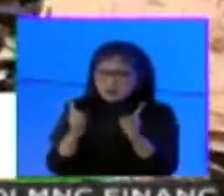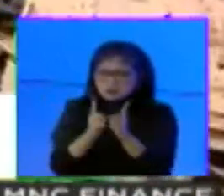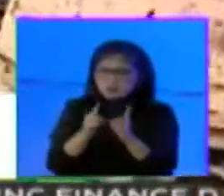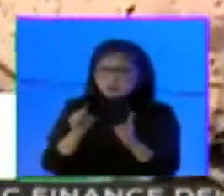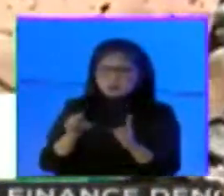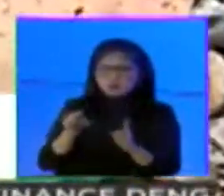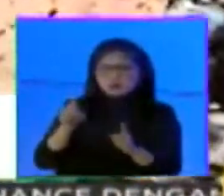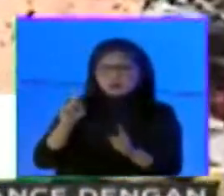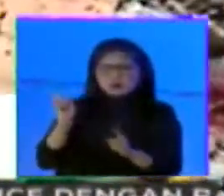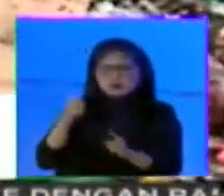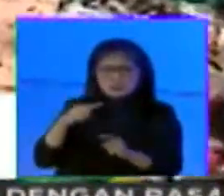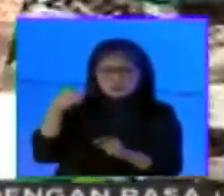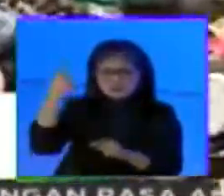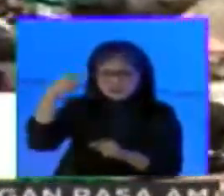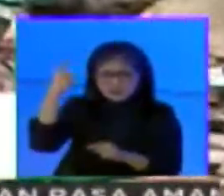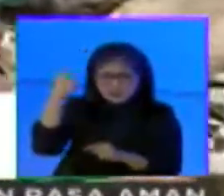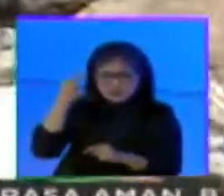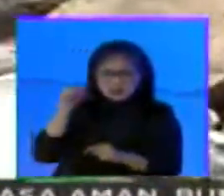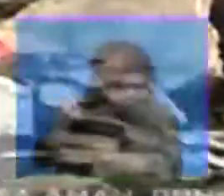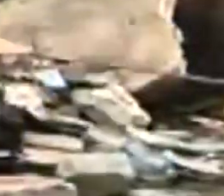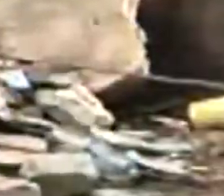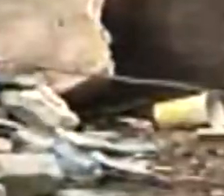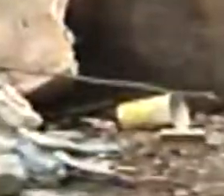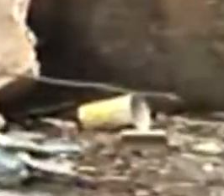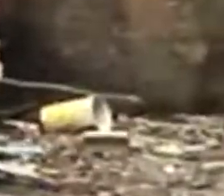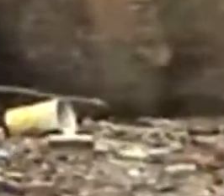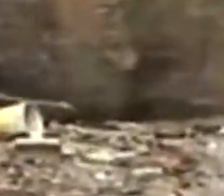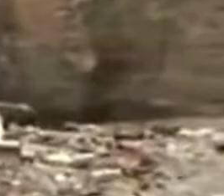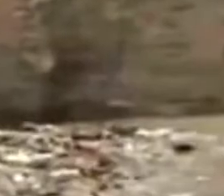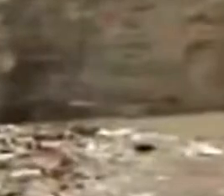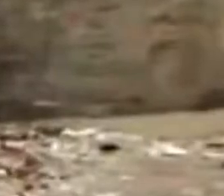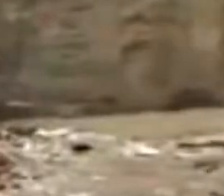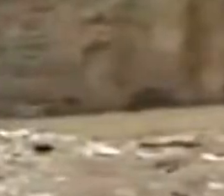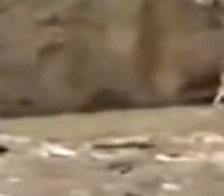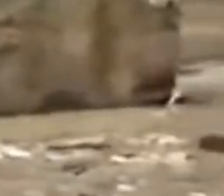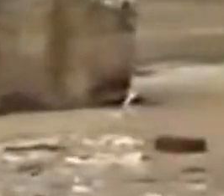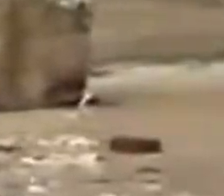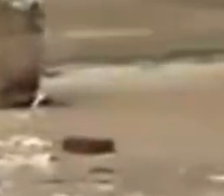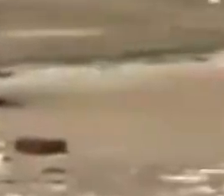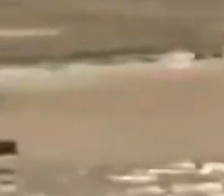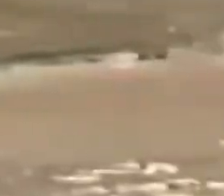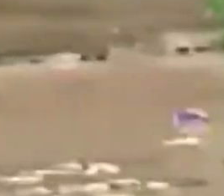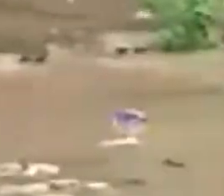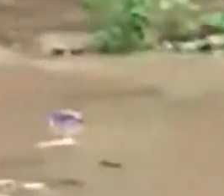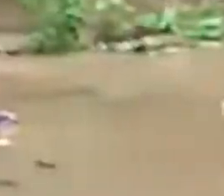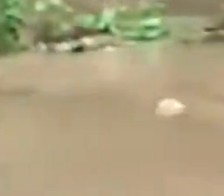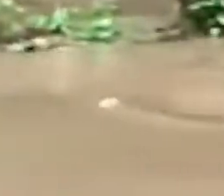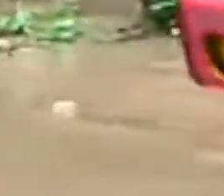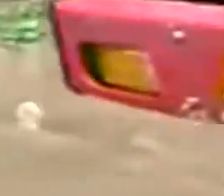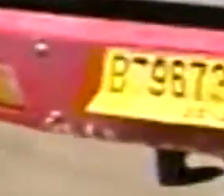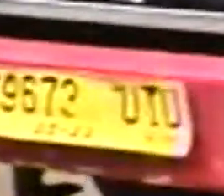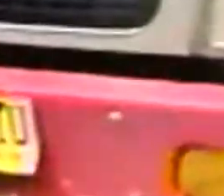terkait yang membantu untuk mengantisipasi banjir ataupun membantu warga yang terdampak banjir. Dan sekilas info,